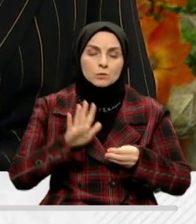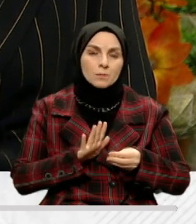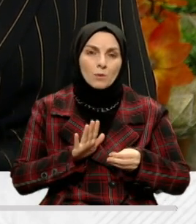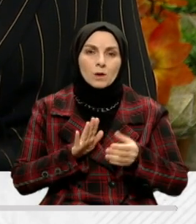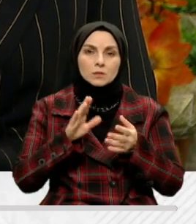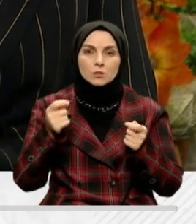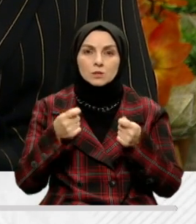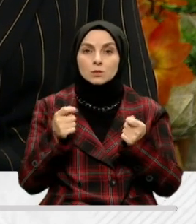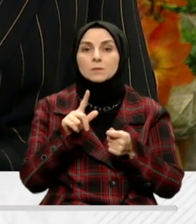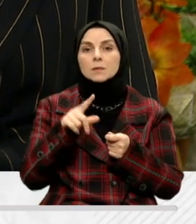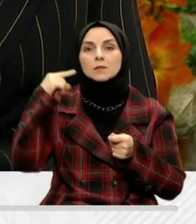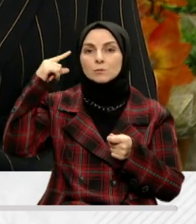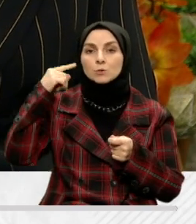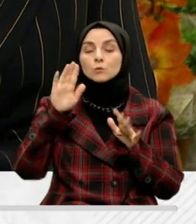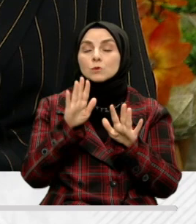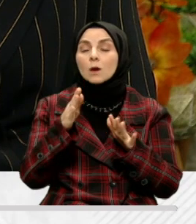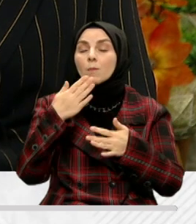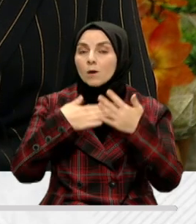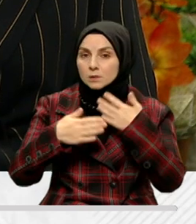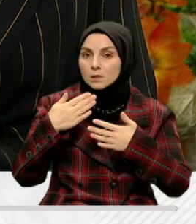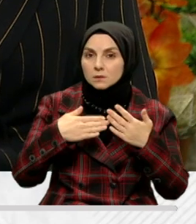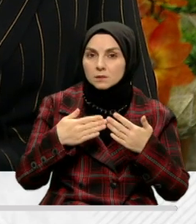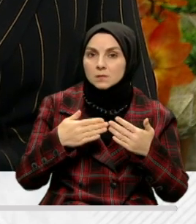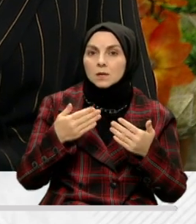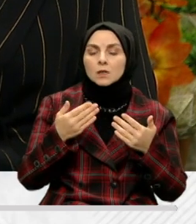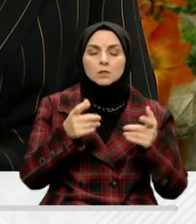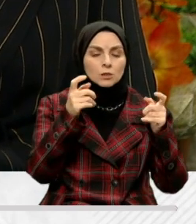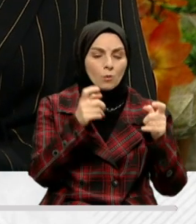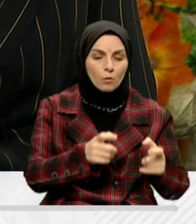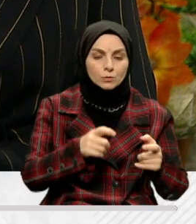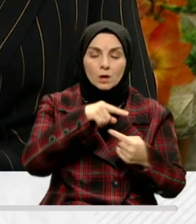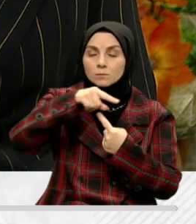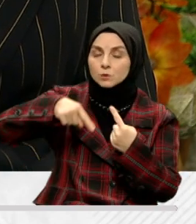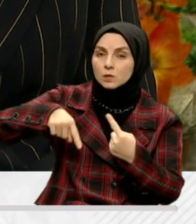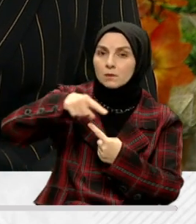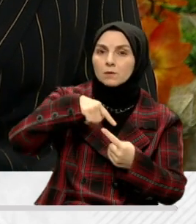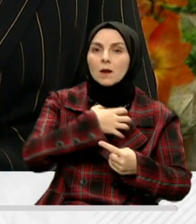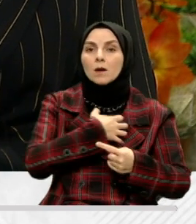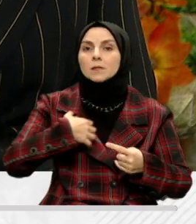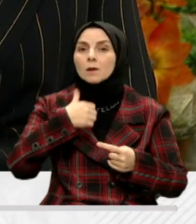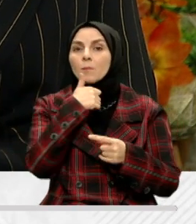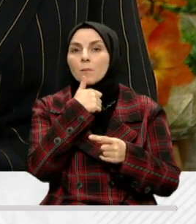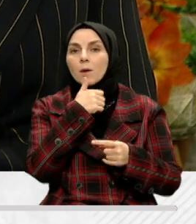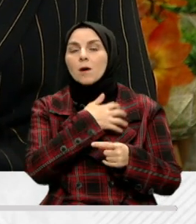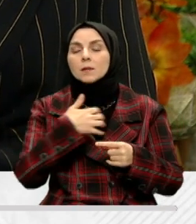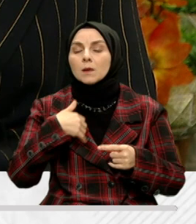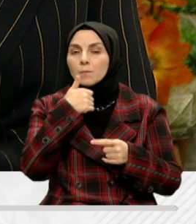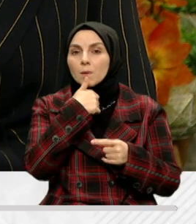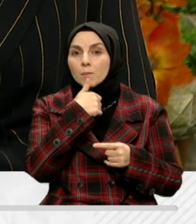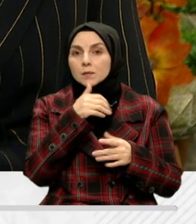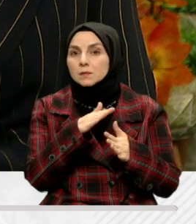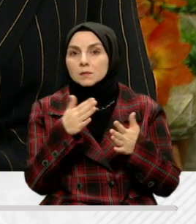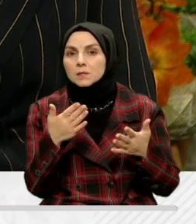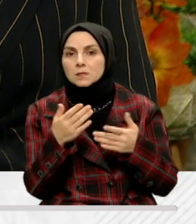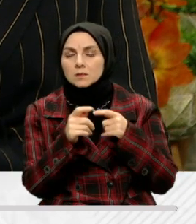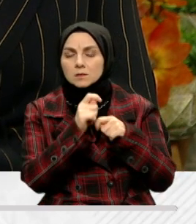Ama şimdi sizin anlattıklarınızdan anladığım işte ortam, çevre, anne baba, anne babanın tutumu, işte çocuğu bir şekilde o hayallerine